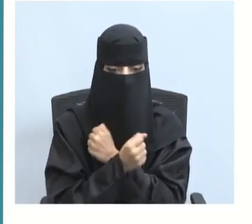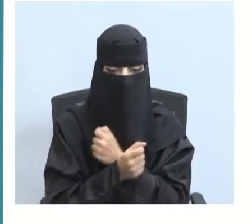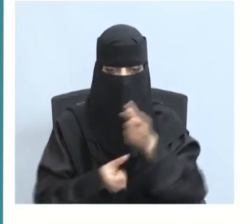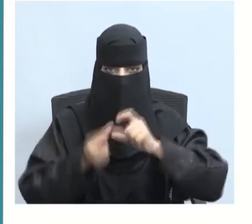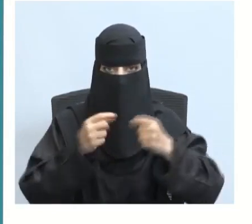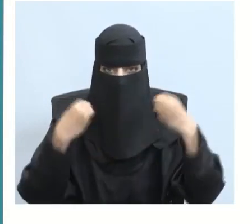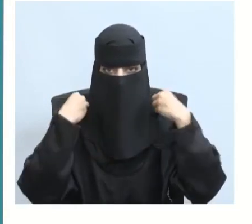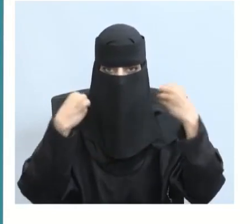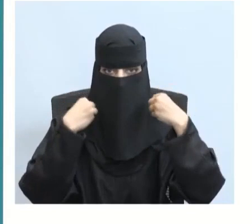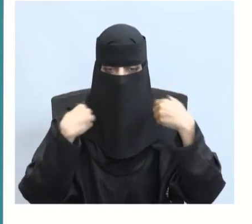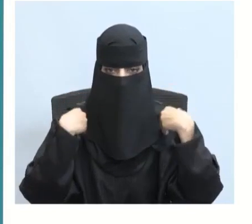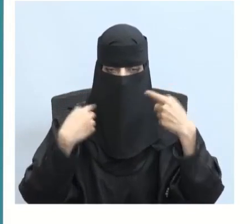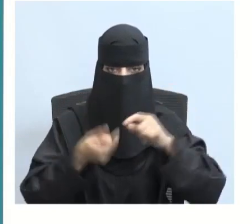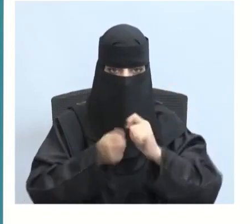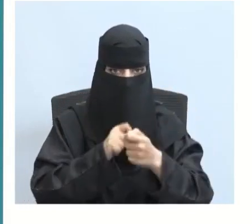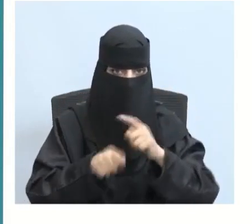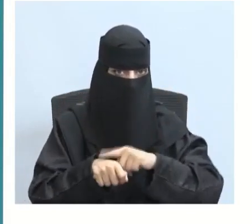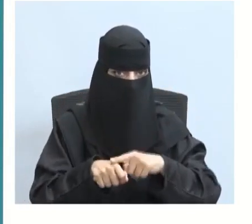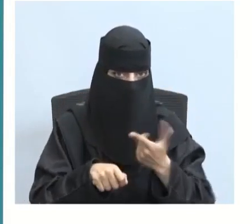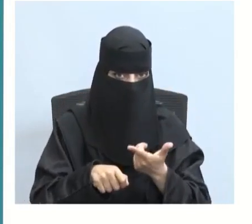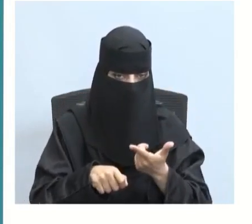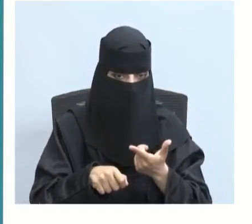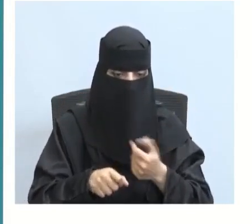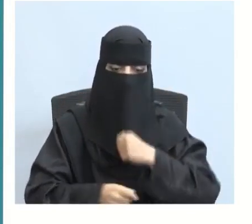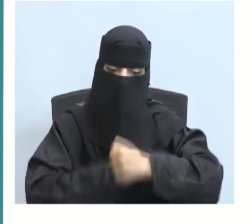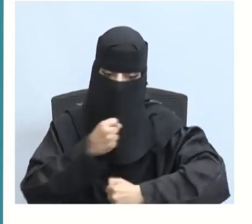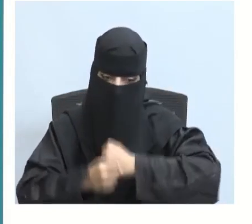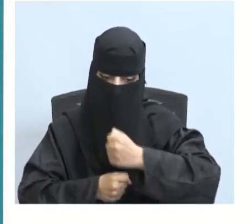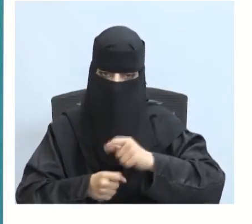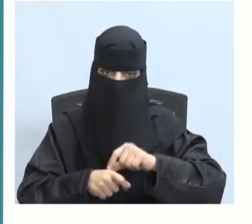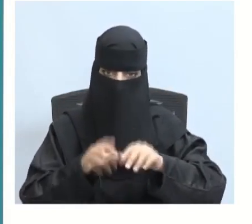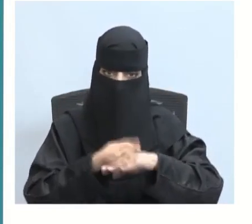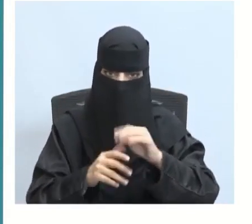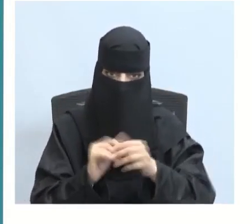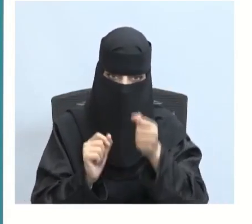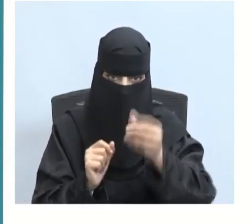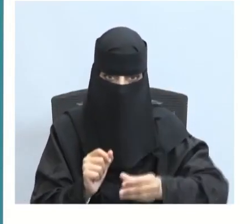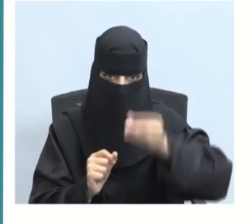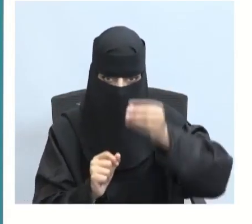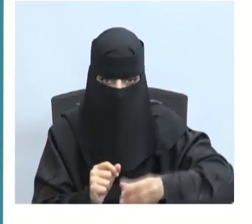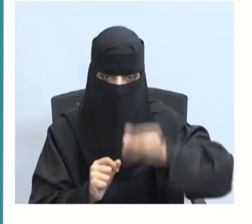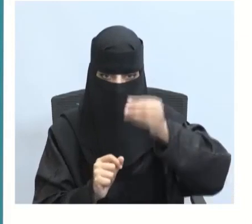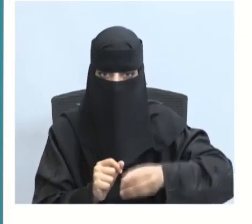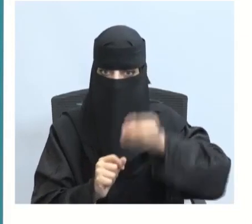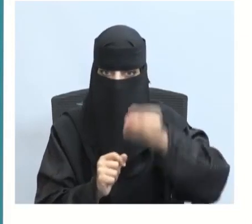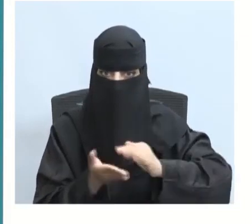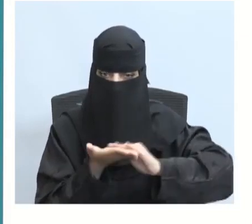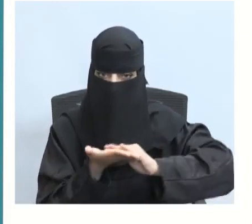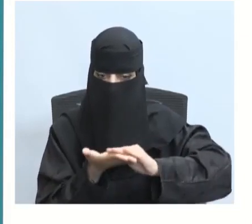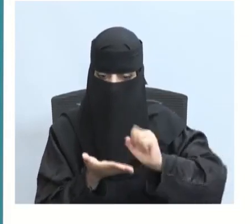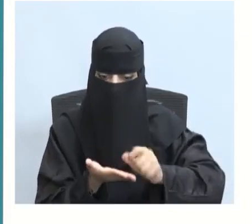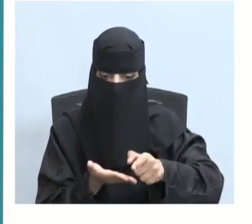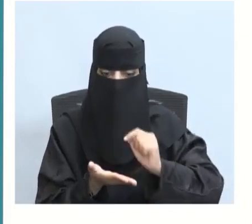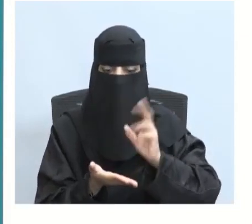العضلات تتحول الى طاقه ماذا حركيه في اليد لكي استطيع صنفره